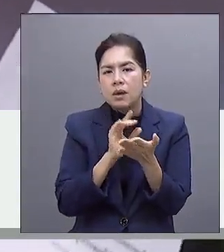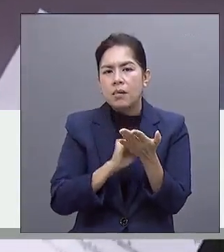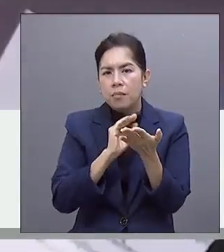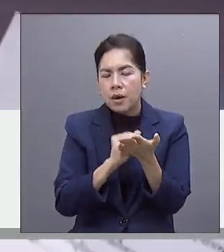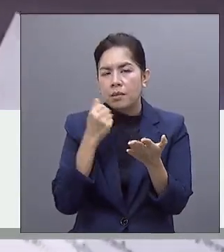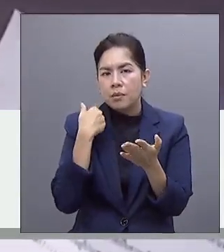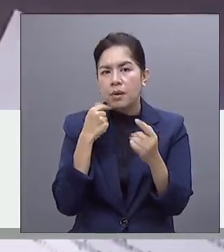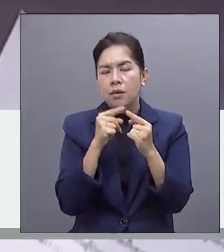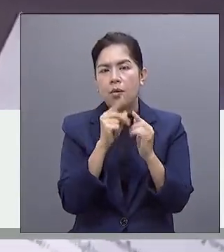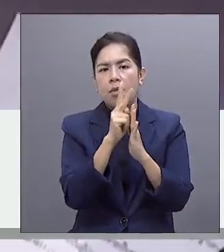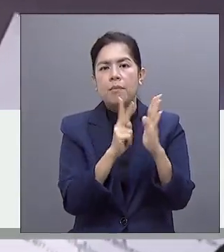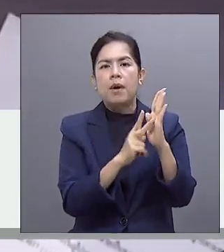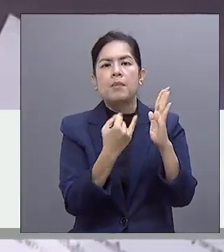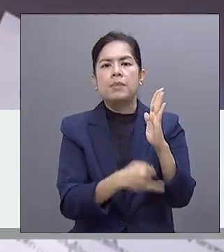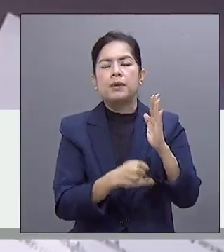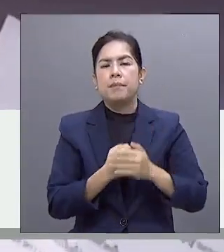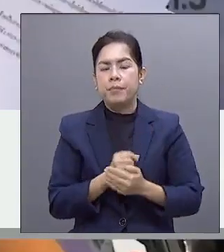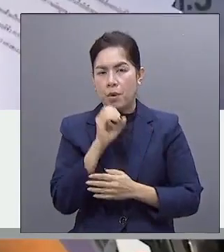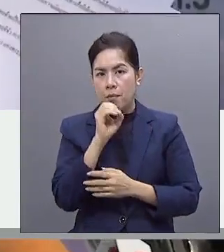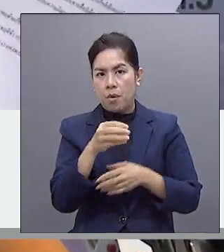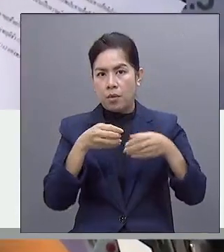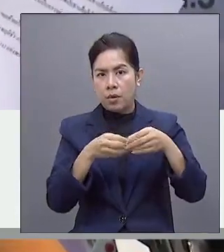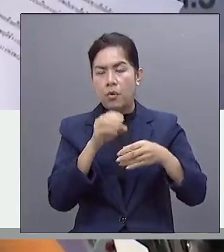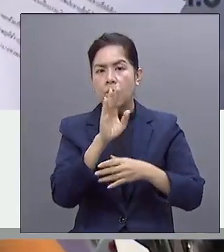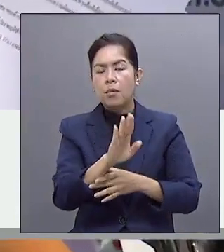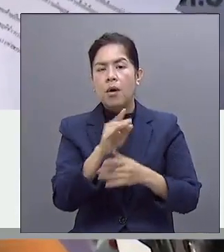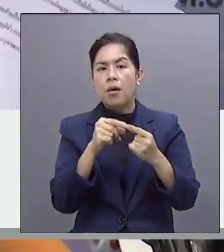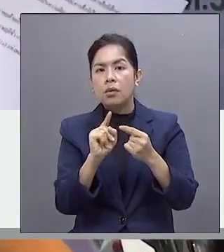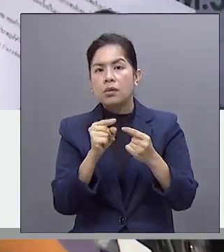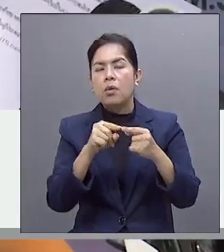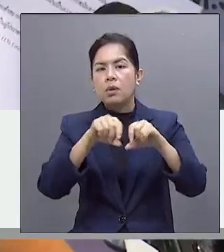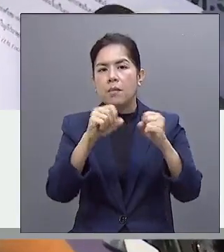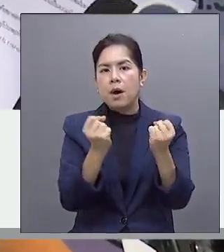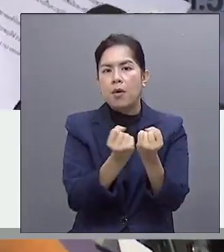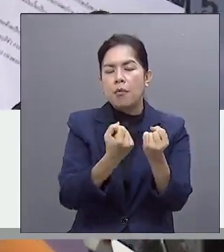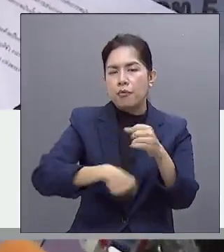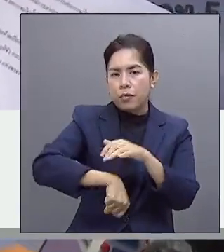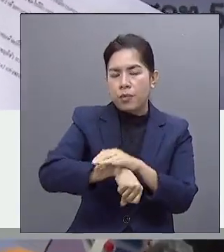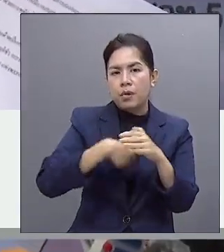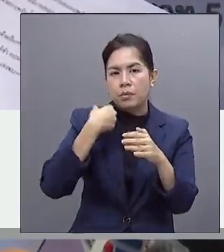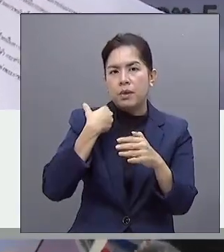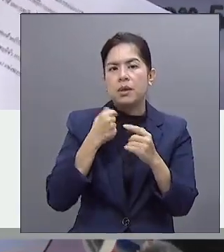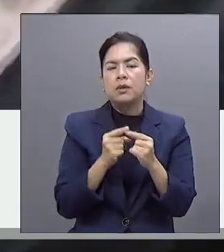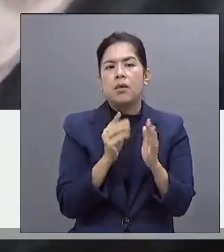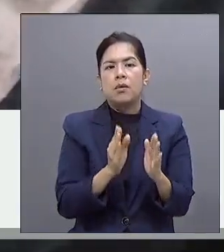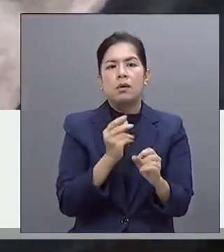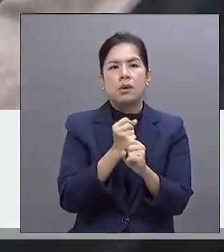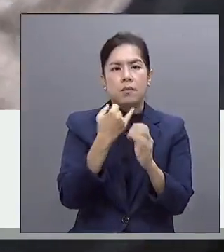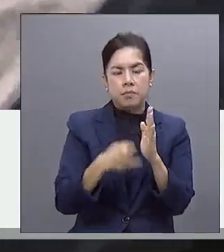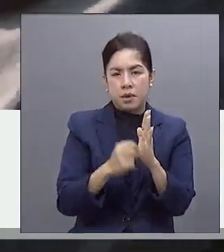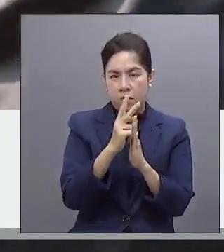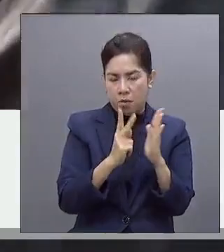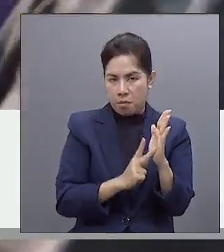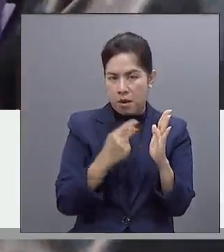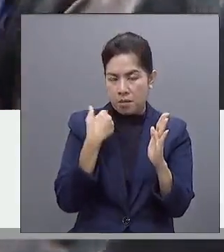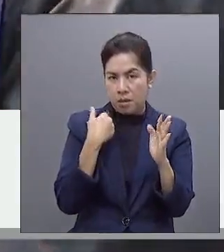ว่าในสโมสรฟุตบอลมีตำรวจหลายนายและมีเจ้าของเว็บการพนันออนไลน์เป็นคณะกรรมการบริษัท